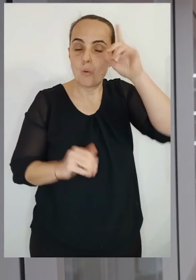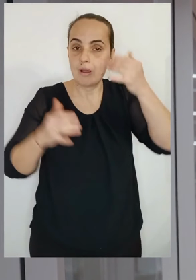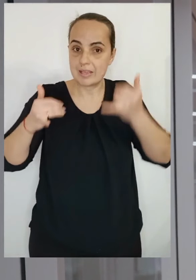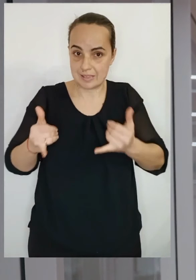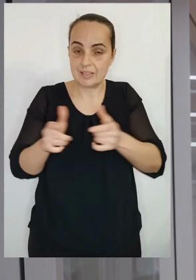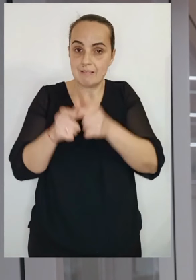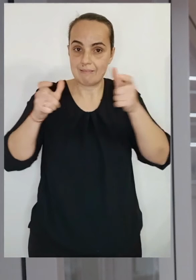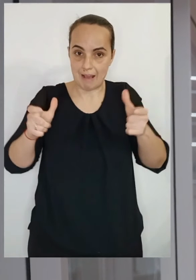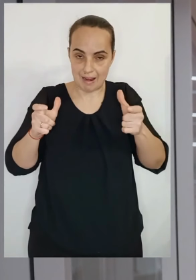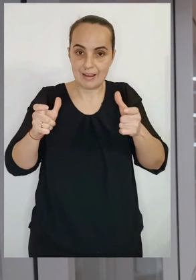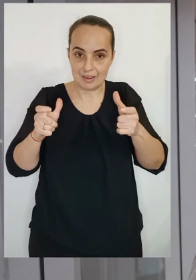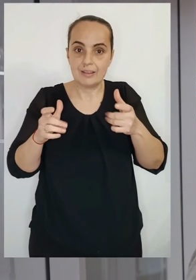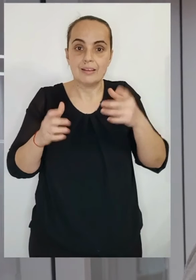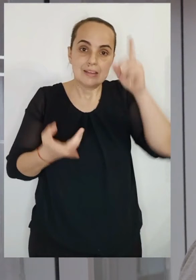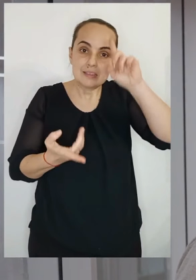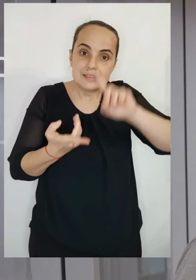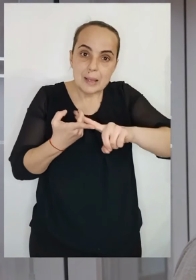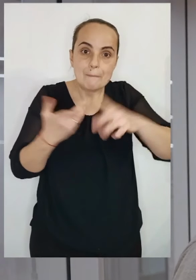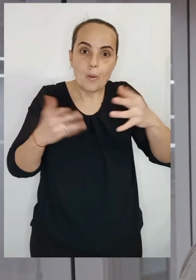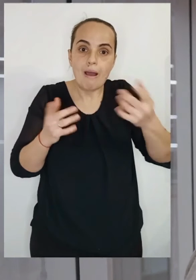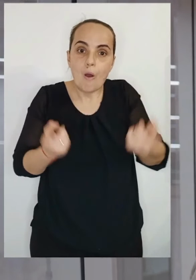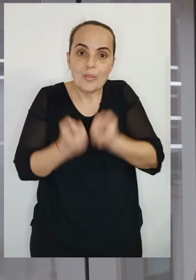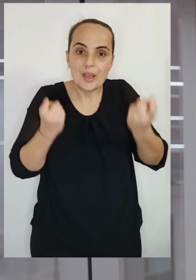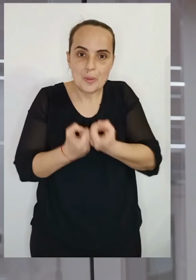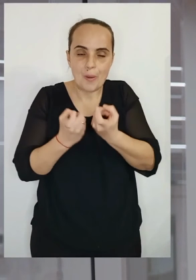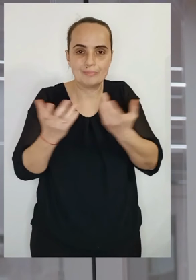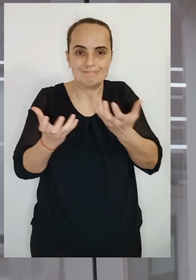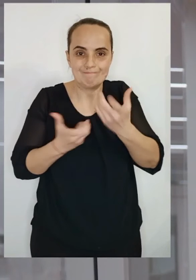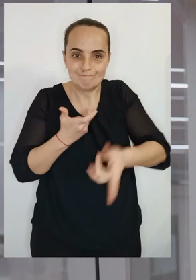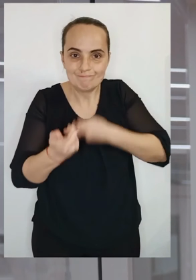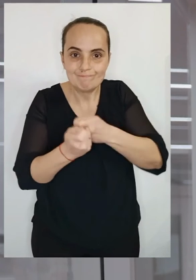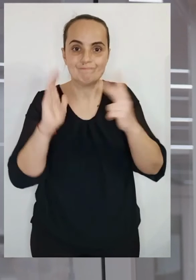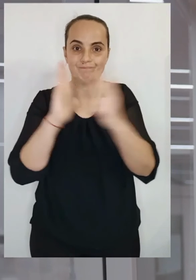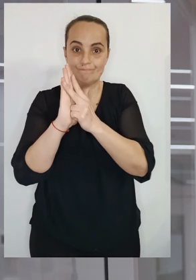Génicoux, elles sont labellisées Terre d'entraînement. Et donc on s'est mis vraiment